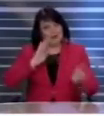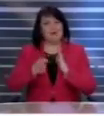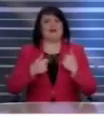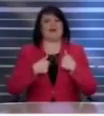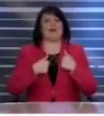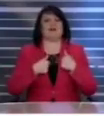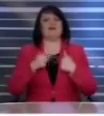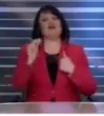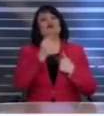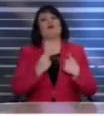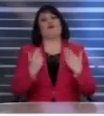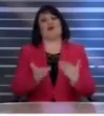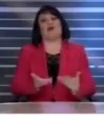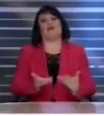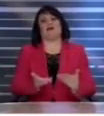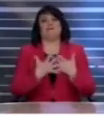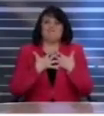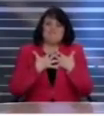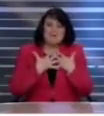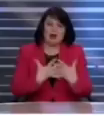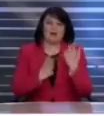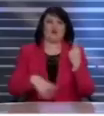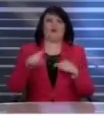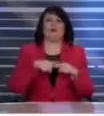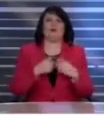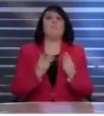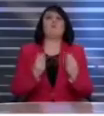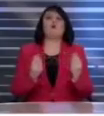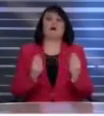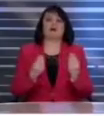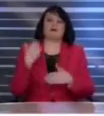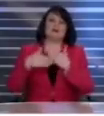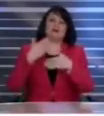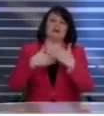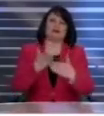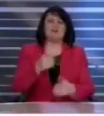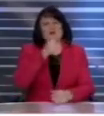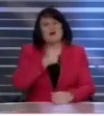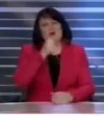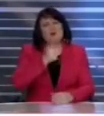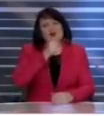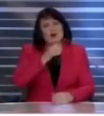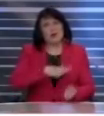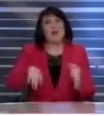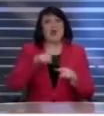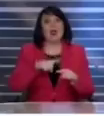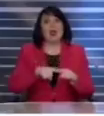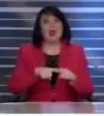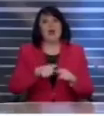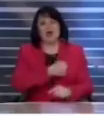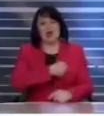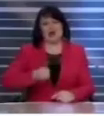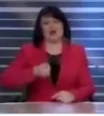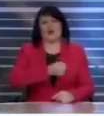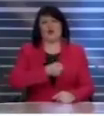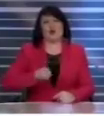στους εκπροσώπους ενός λαού που τόσο πολύ αγαπώ, ιδίως μετά από τόσα χρόνια δοκιμασίας προγραμματών λιτότητας,